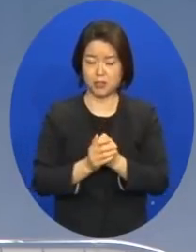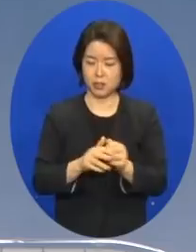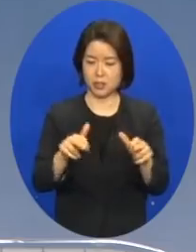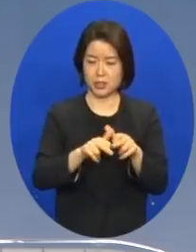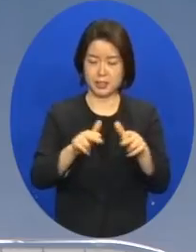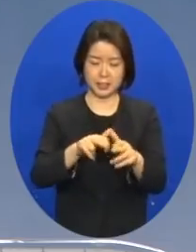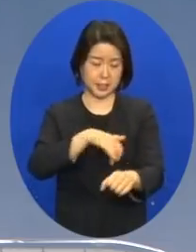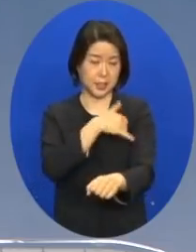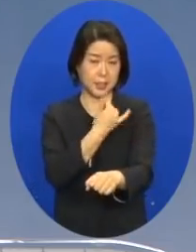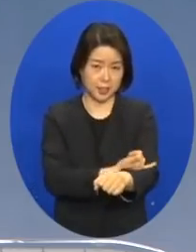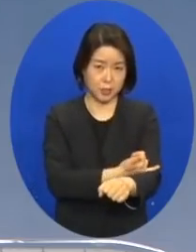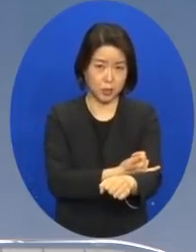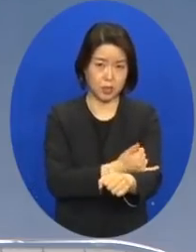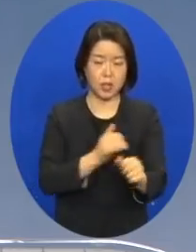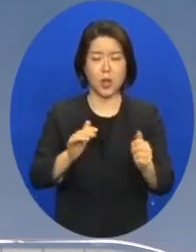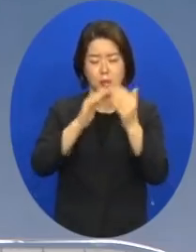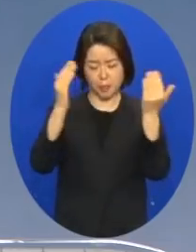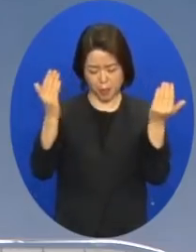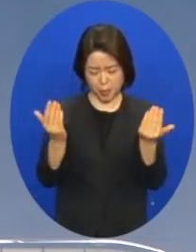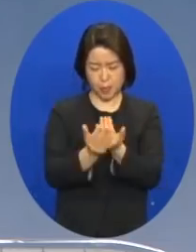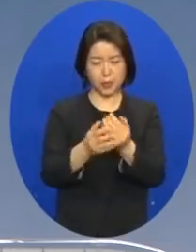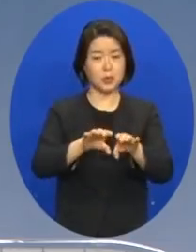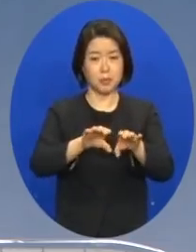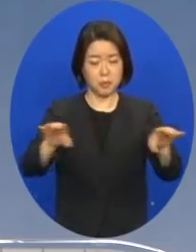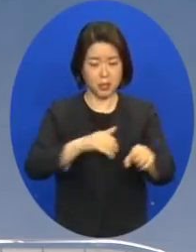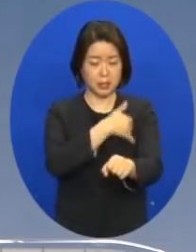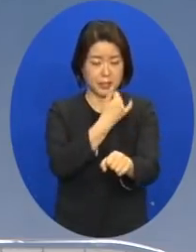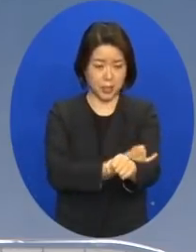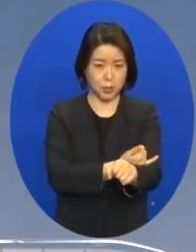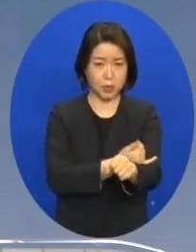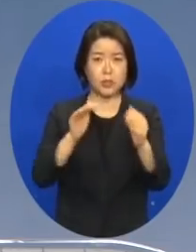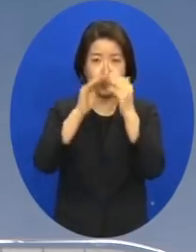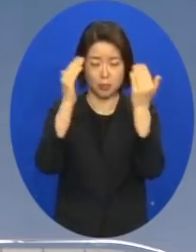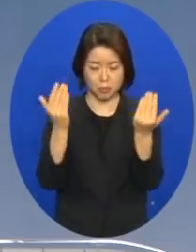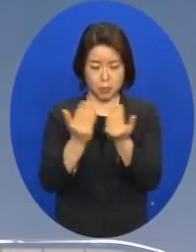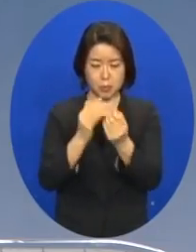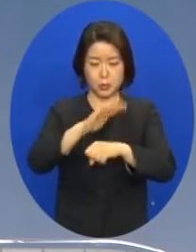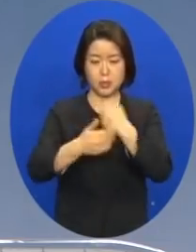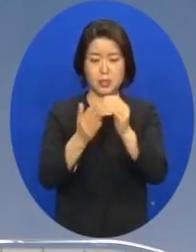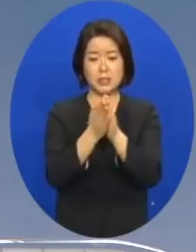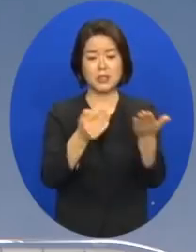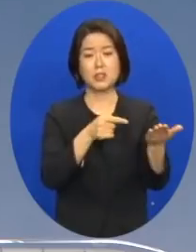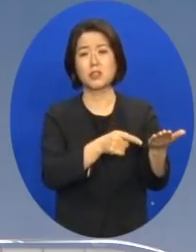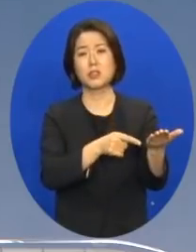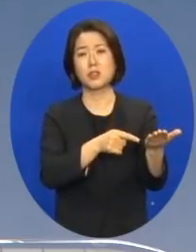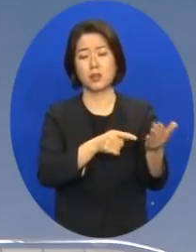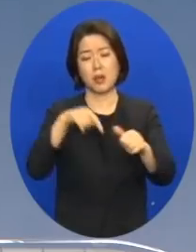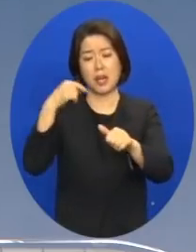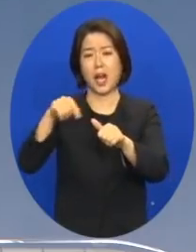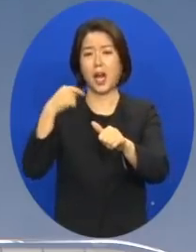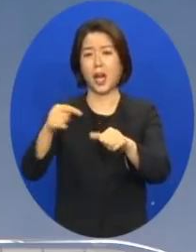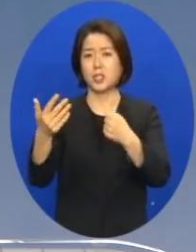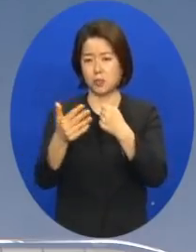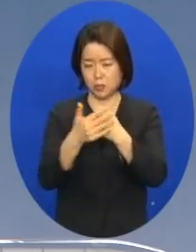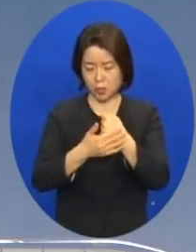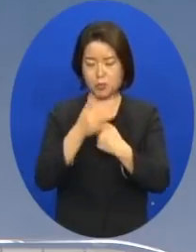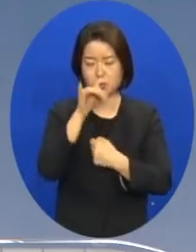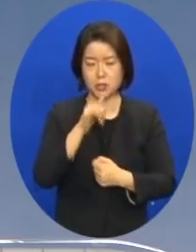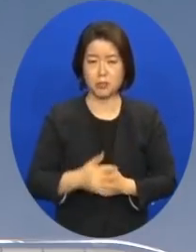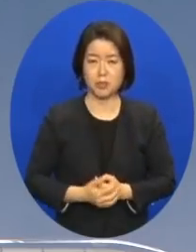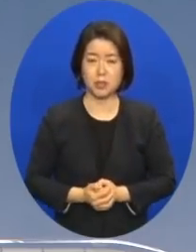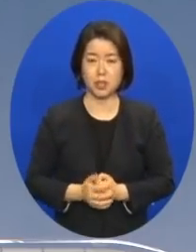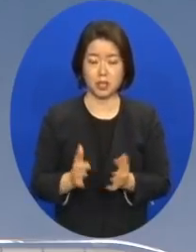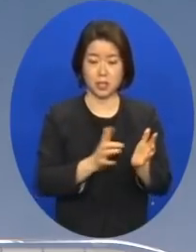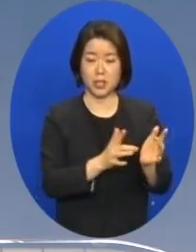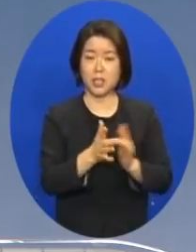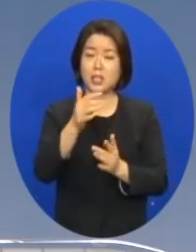장애인의 인권, 모든 평등과 인권은 다 이 성경의 가르침에서 나왔습니다. 예수를 믿게